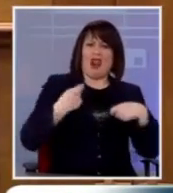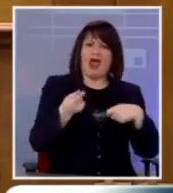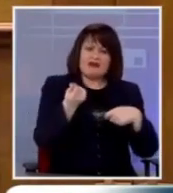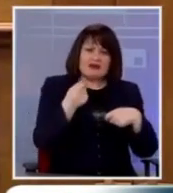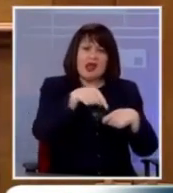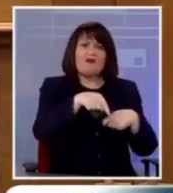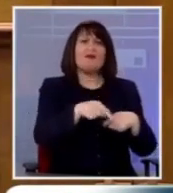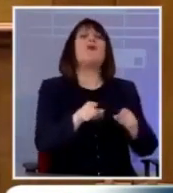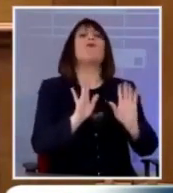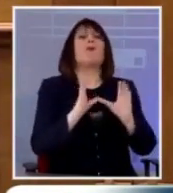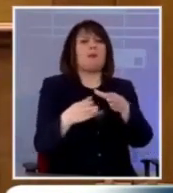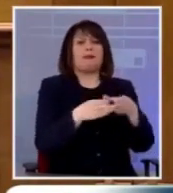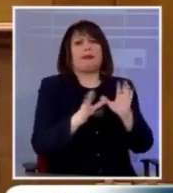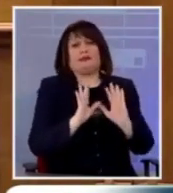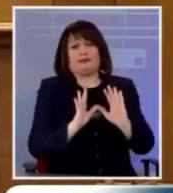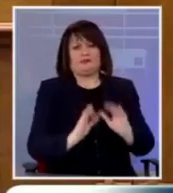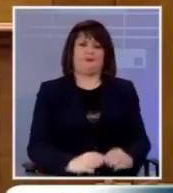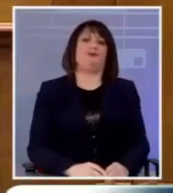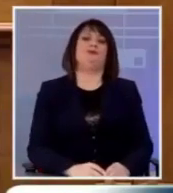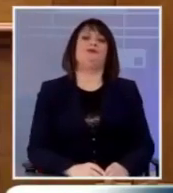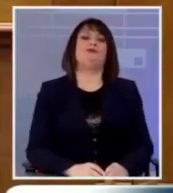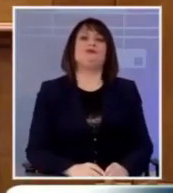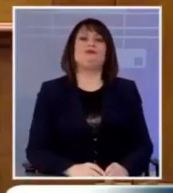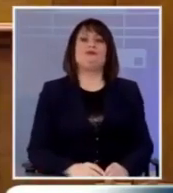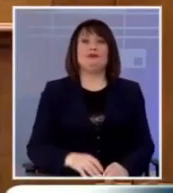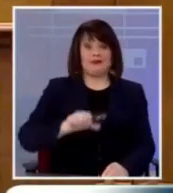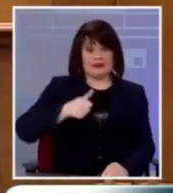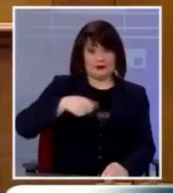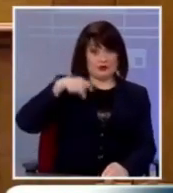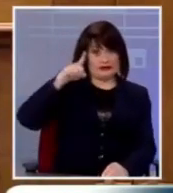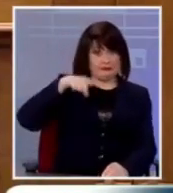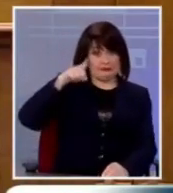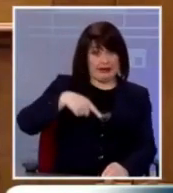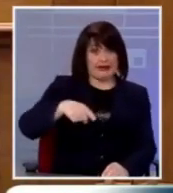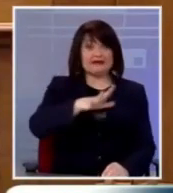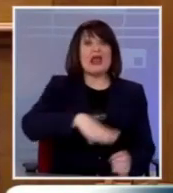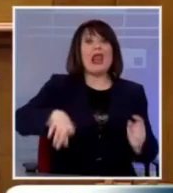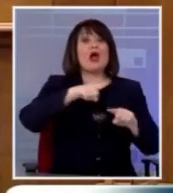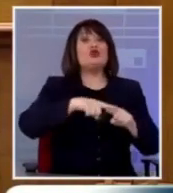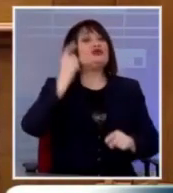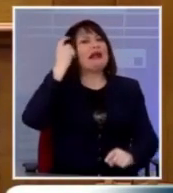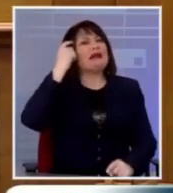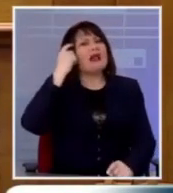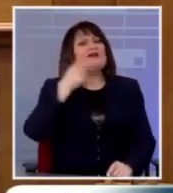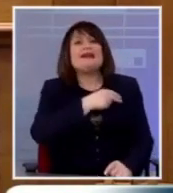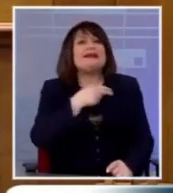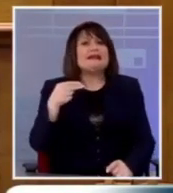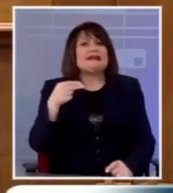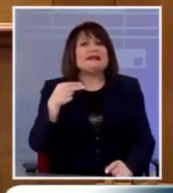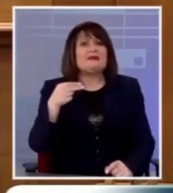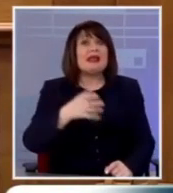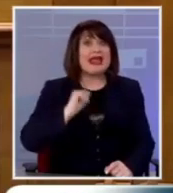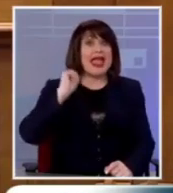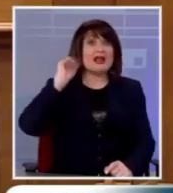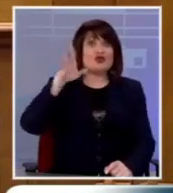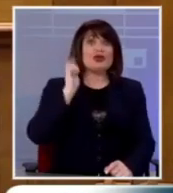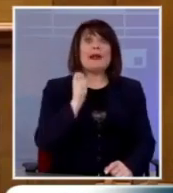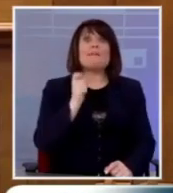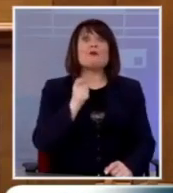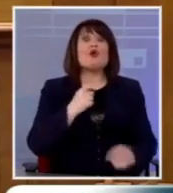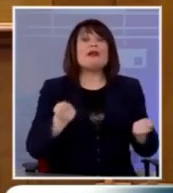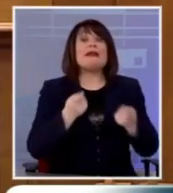της χώρας. Στις πρώτες μέρες ο λαός αντιλήφθηκε τι σημαίνει να ασκείς εξωτερική πολιτική και